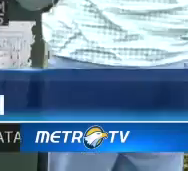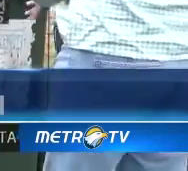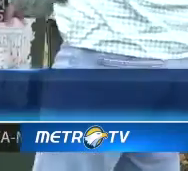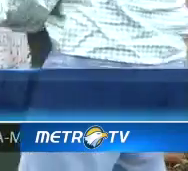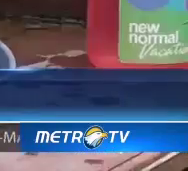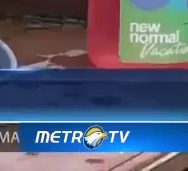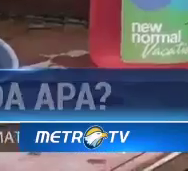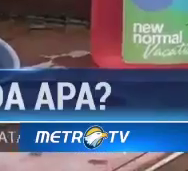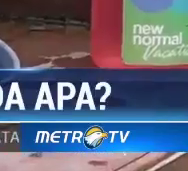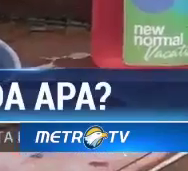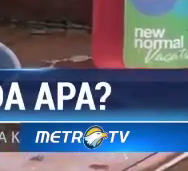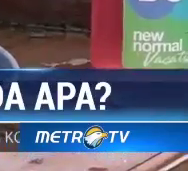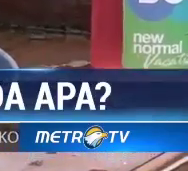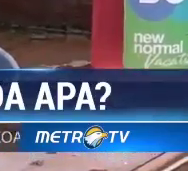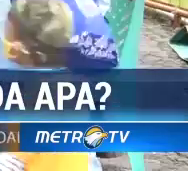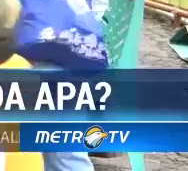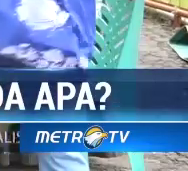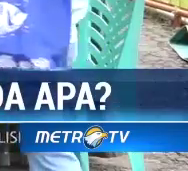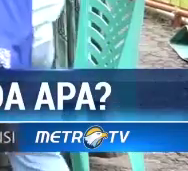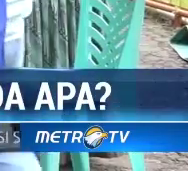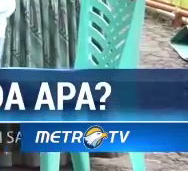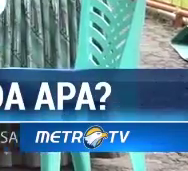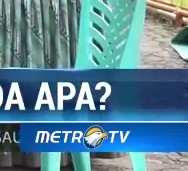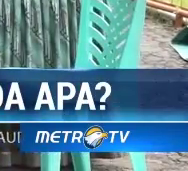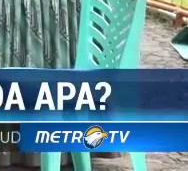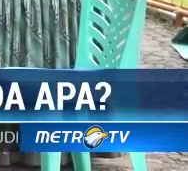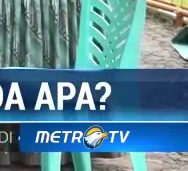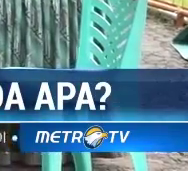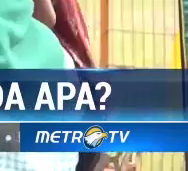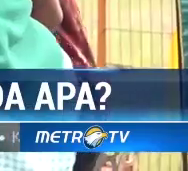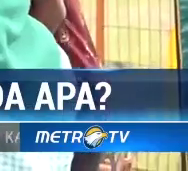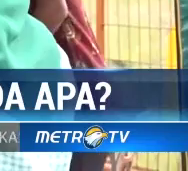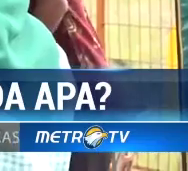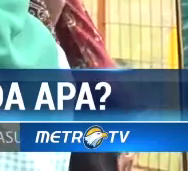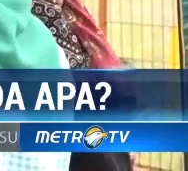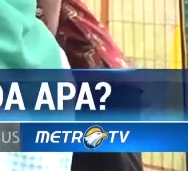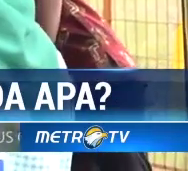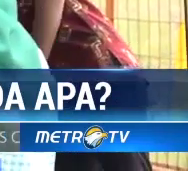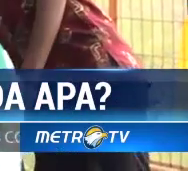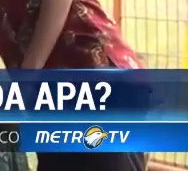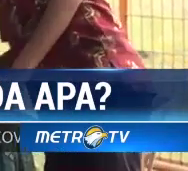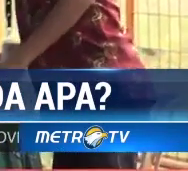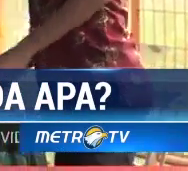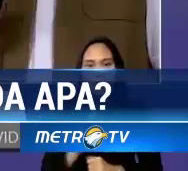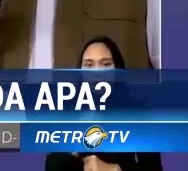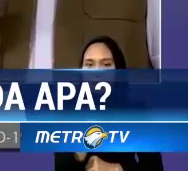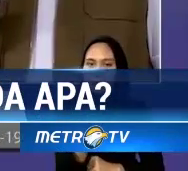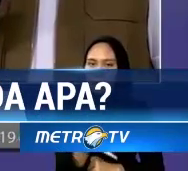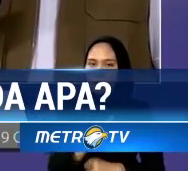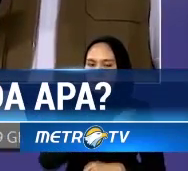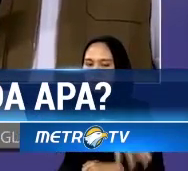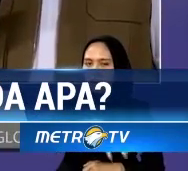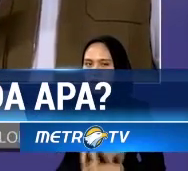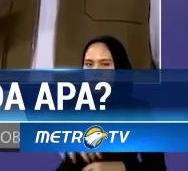kesehatan dan penerapan 3M sangat berpengaruh dalam mengurangi resiko penularan COVID-19. Kita ada beberapa